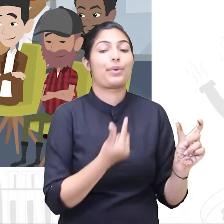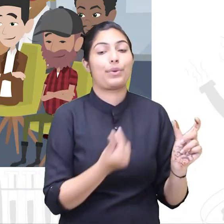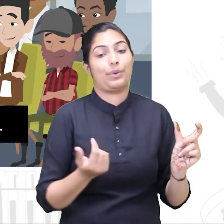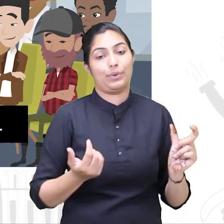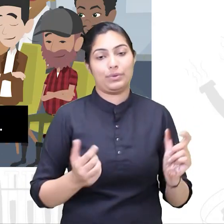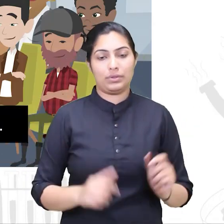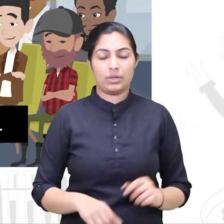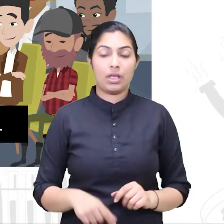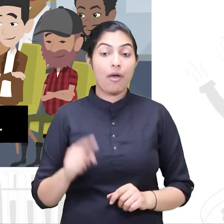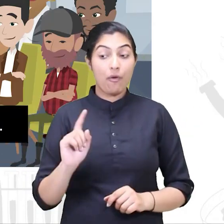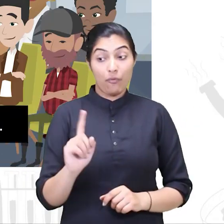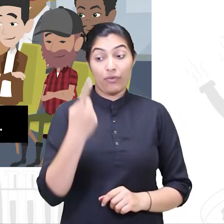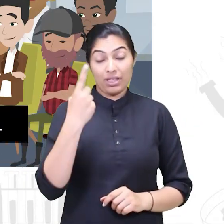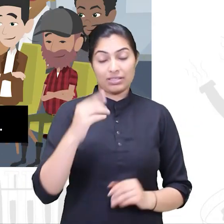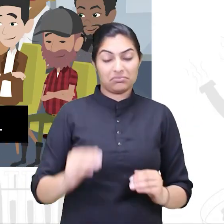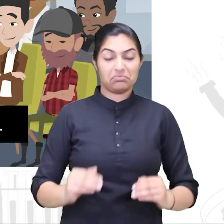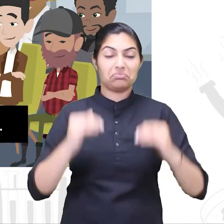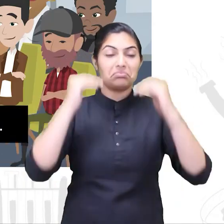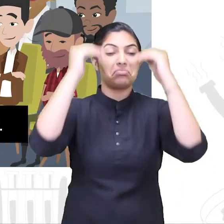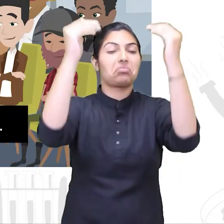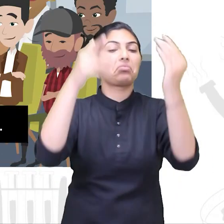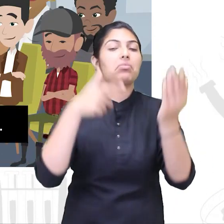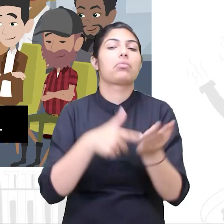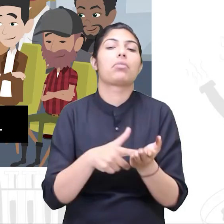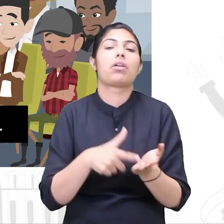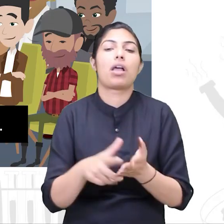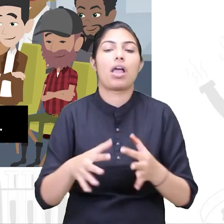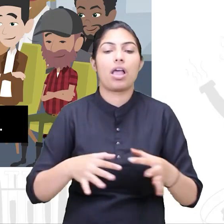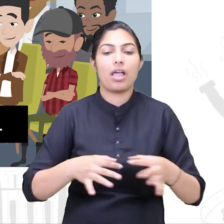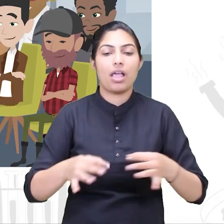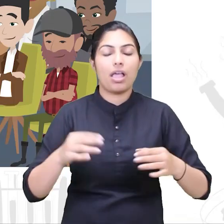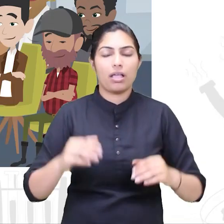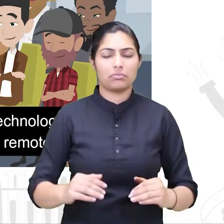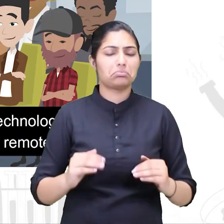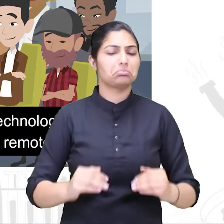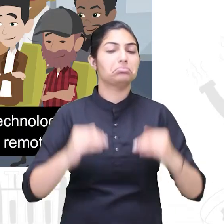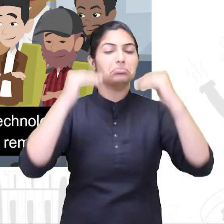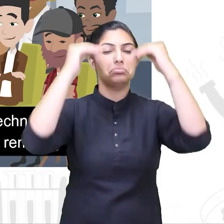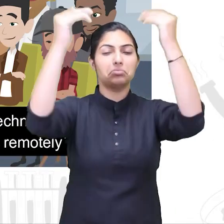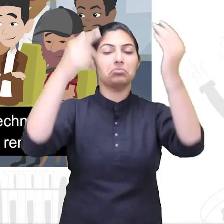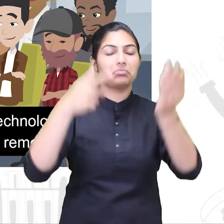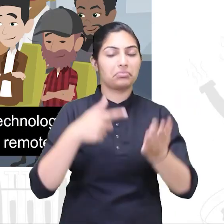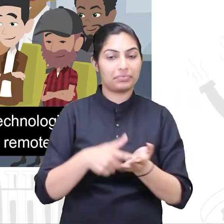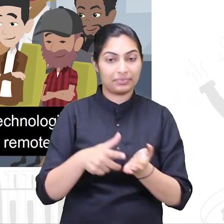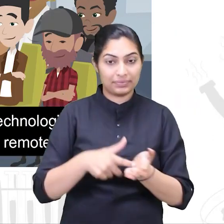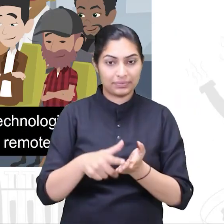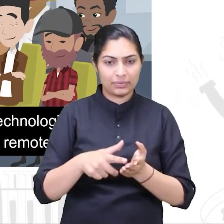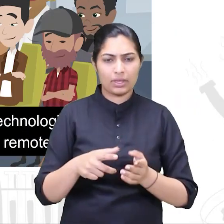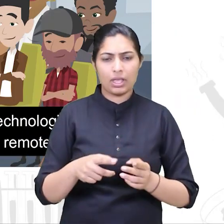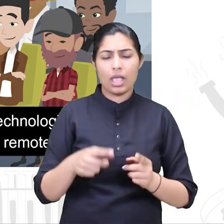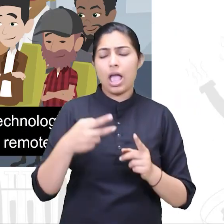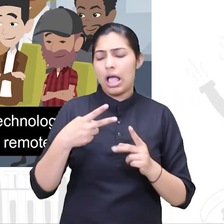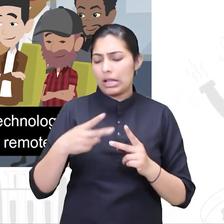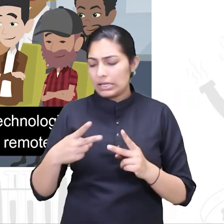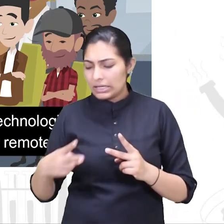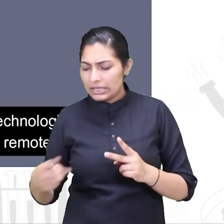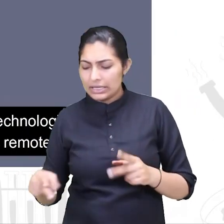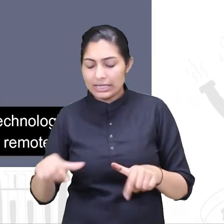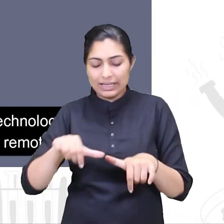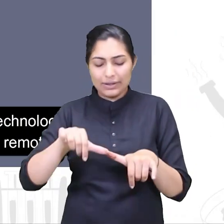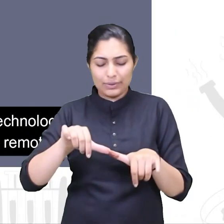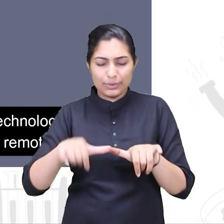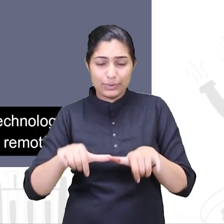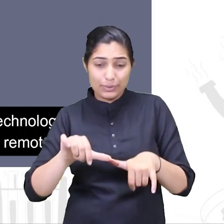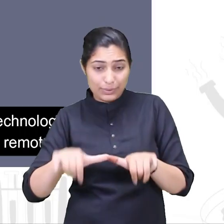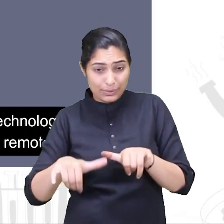हैं। मैं आपको पहले स्मार्ट खेती के बारे में समझाऊंगी। स्मार्ट खेती दूर से मिट्टी के मापदंडों